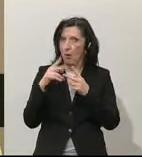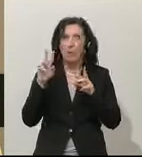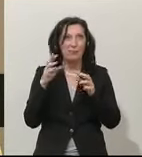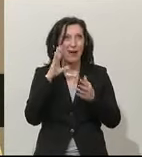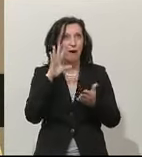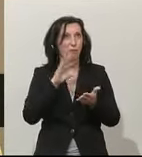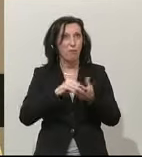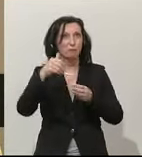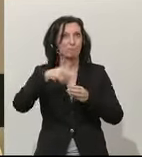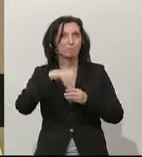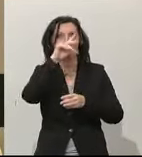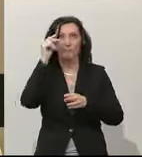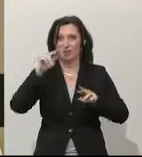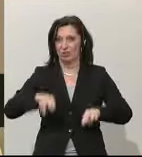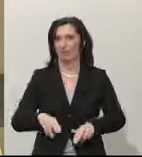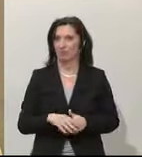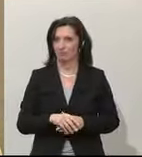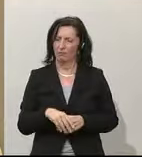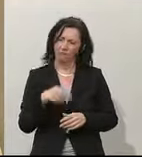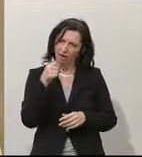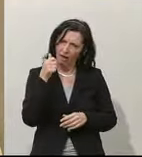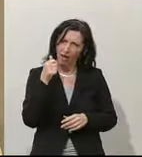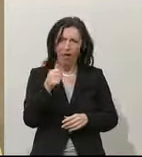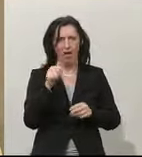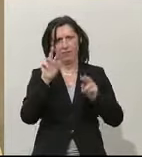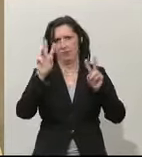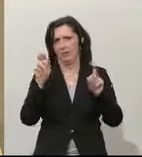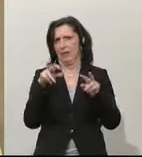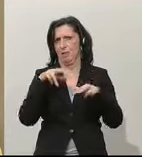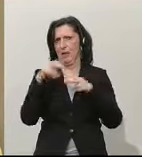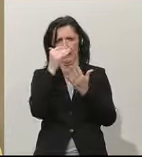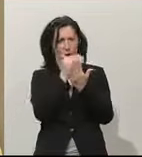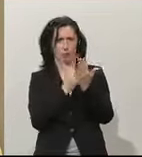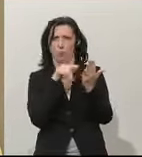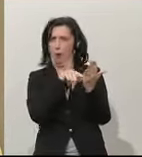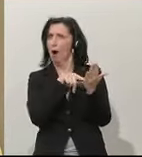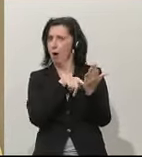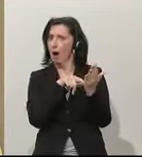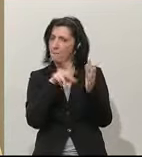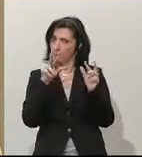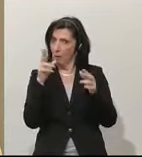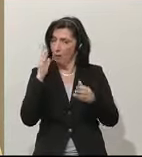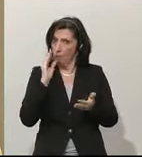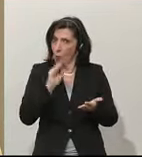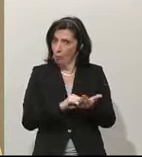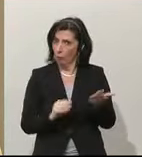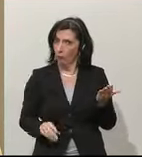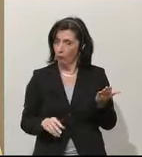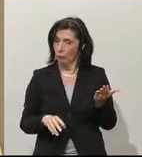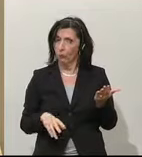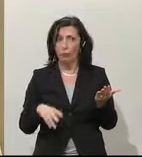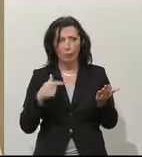ein Menschenrecht. Und ein Kapitel im Regierungsprogramm widmet sich dem Wohnen und ich habe mir das auch